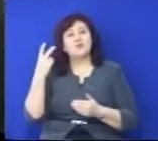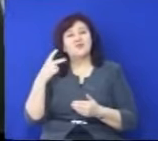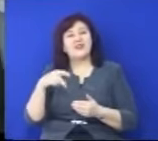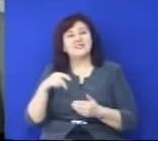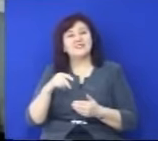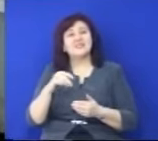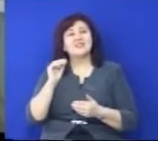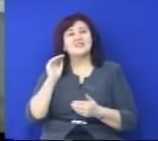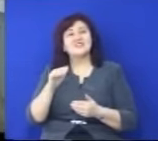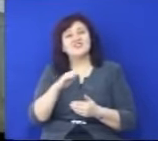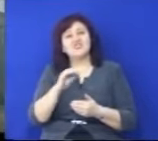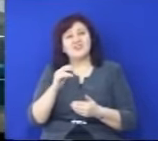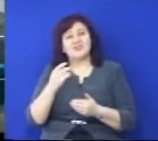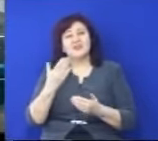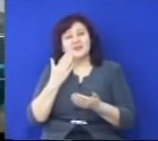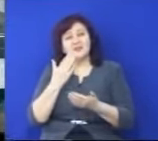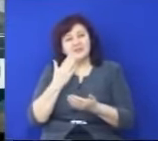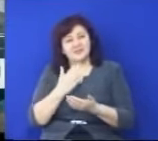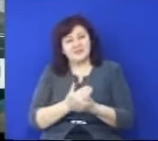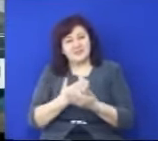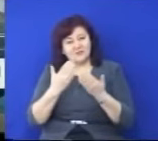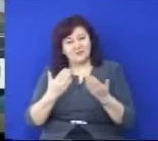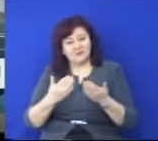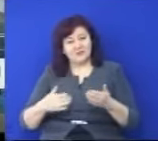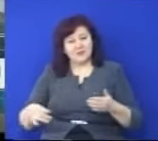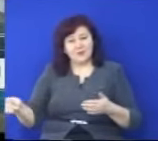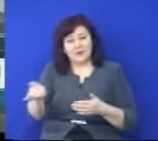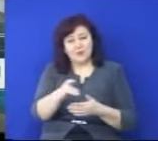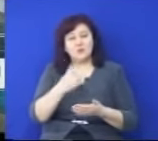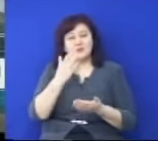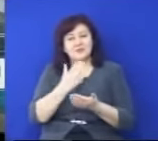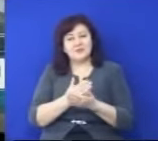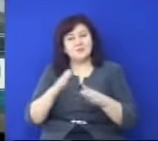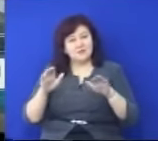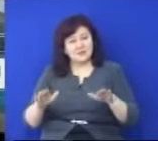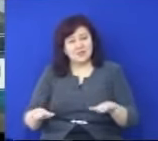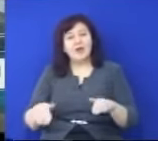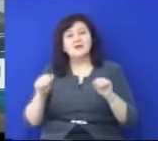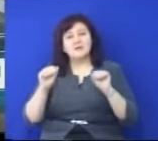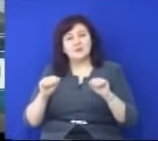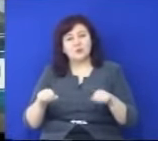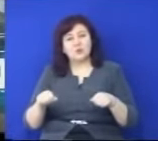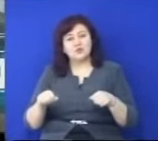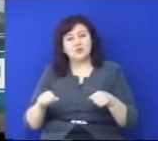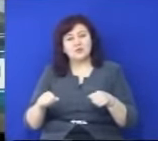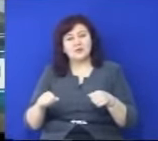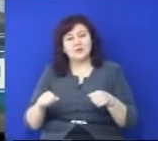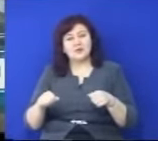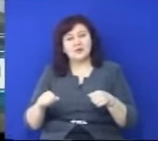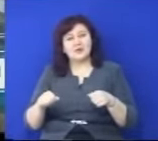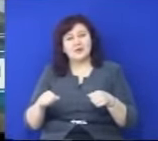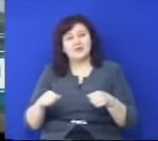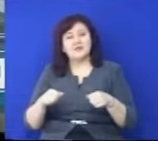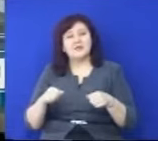Здесь участки тоже отведены под эту программу. Мұндағы жер телімдері осы бағдарлама бойынша белгіленген. Қазірде жергілікті